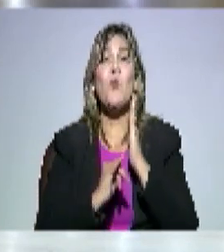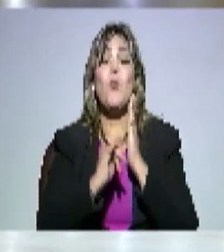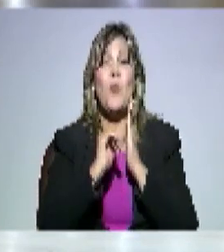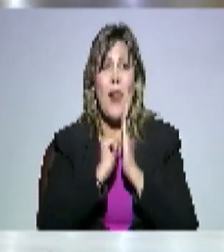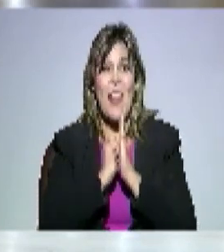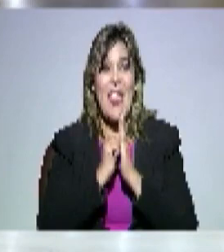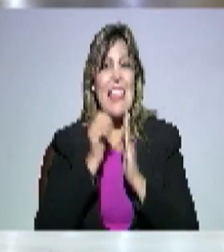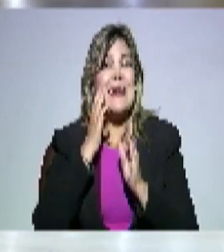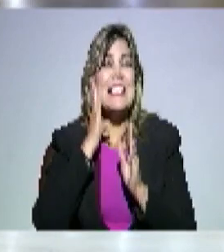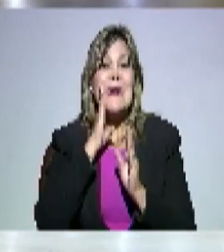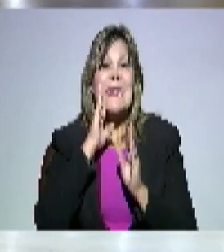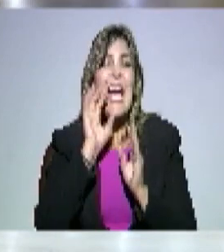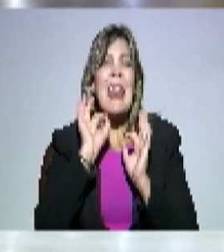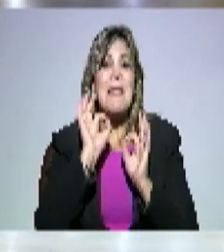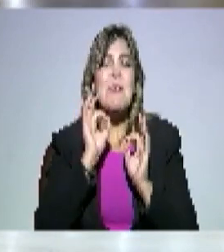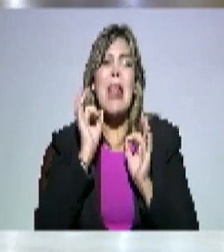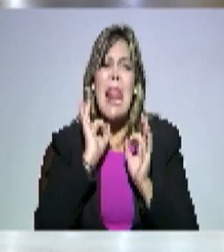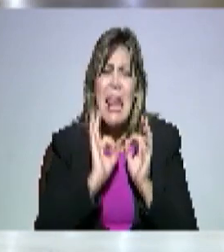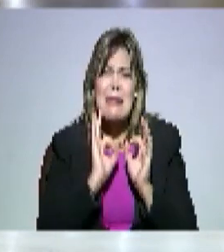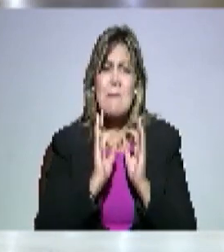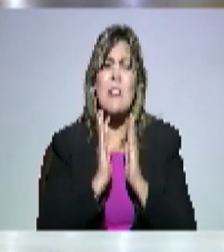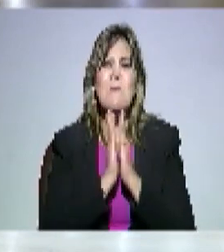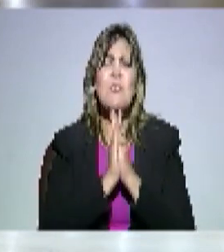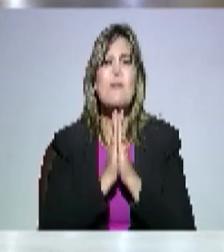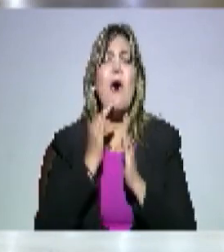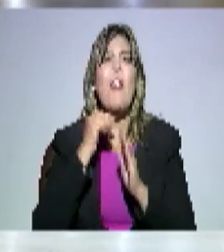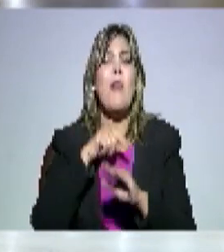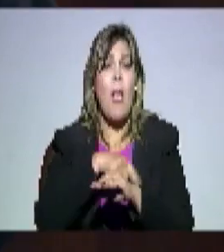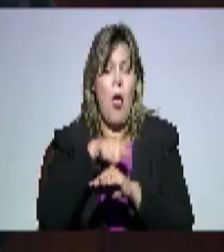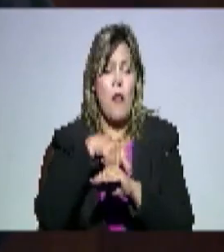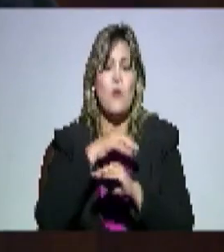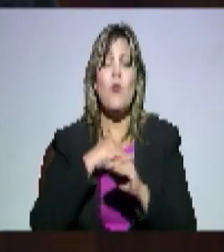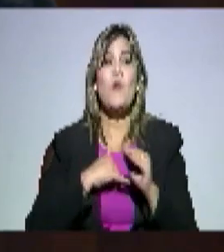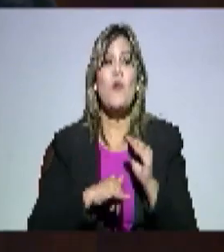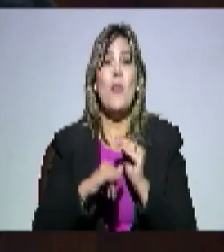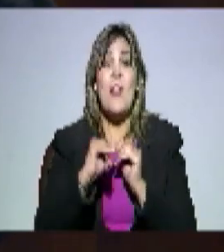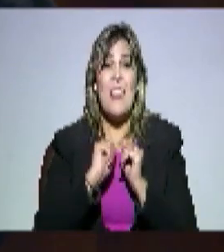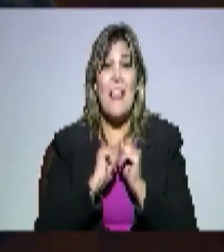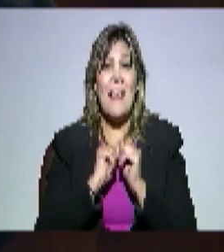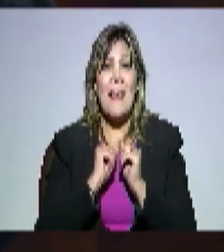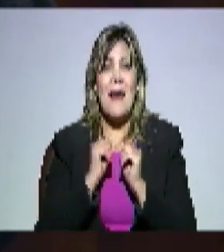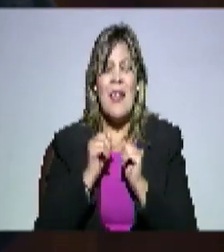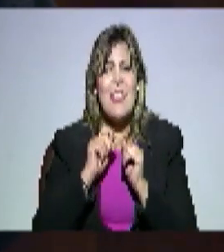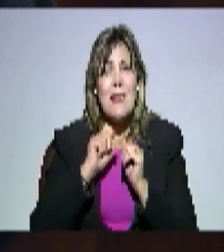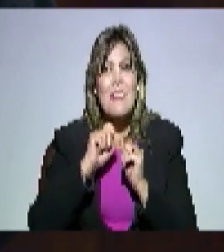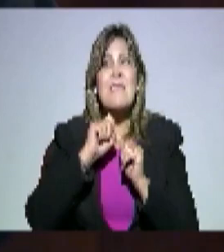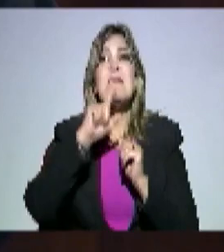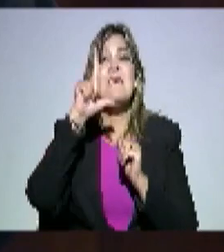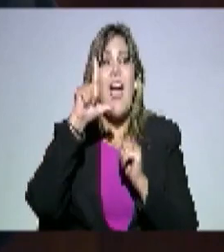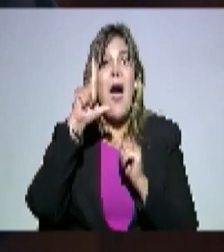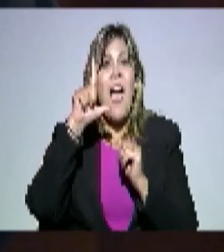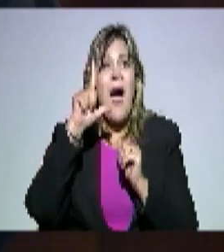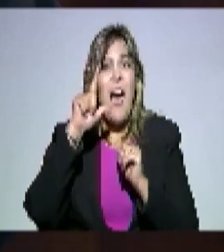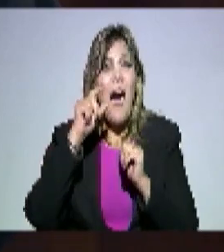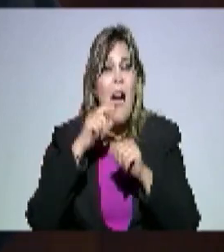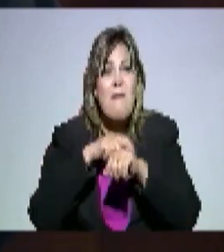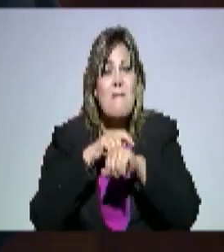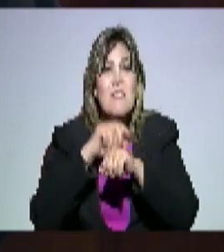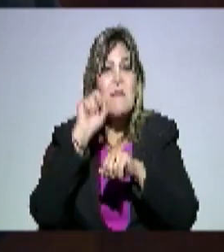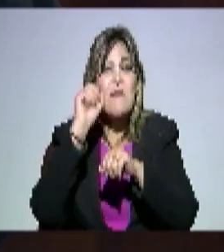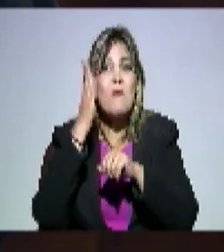ونتعلم منه ينبغي ان يصلى كل حين ولا يمل يطلع يصحى في نص الليل عشان يصلي